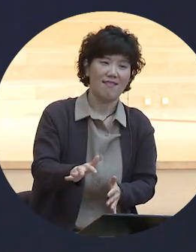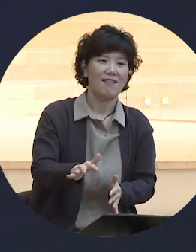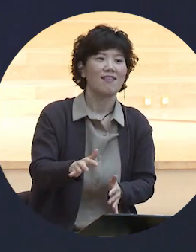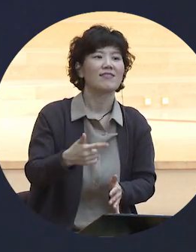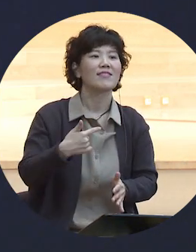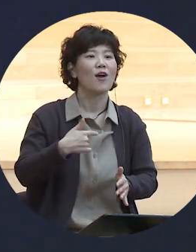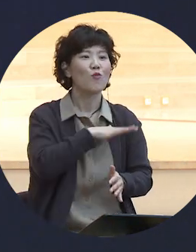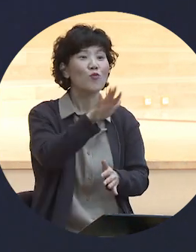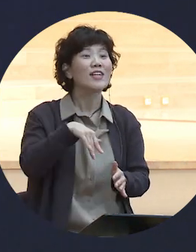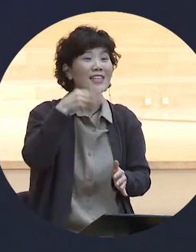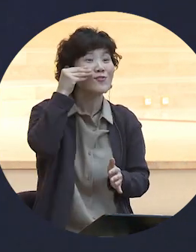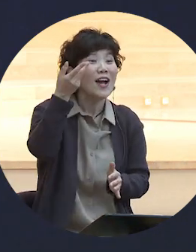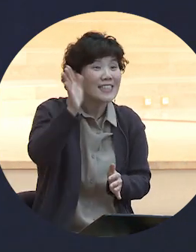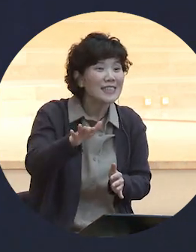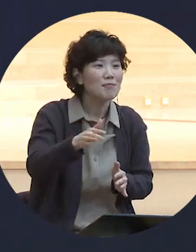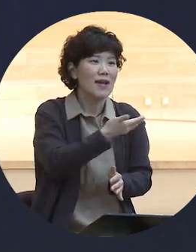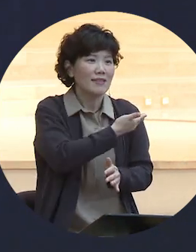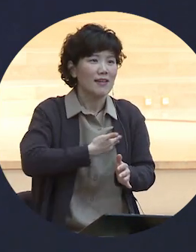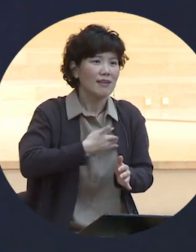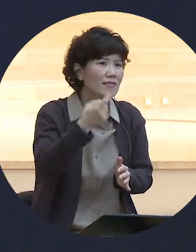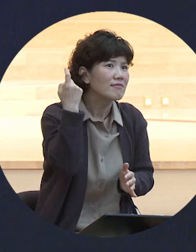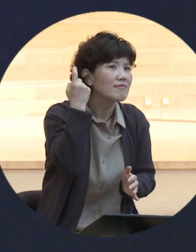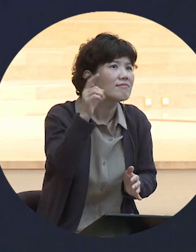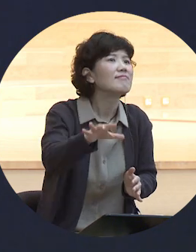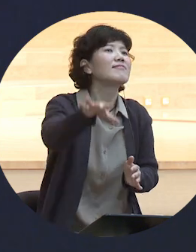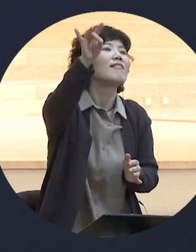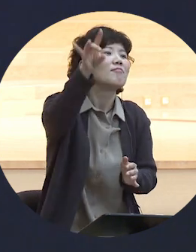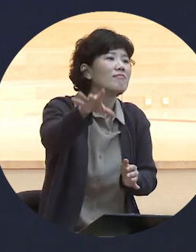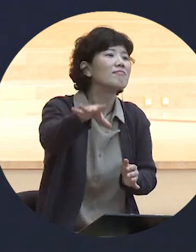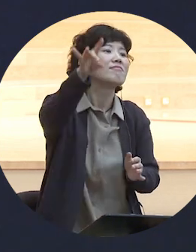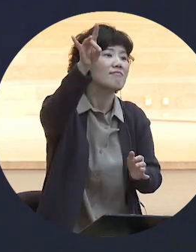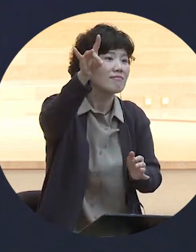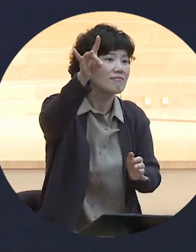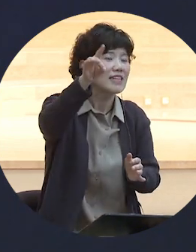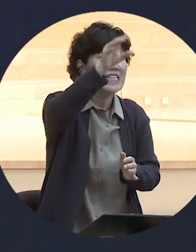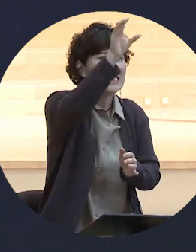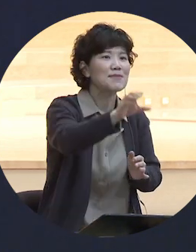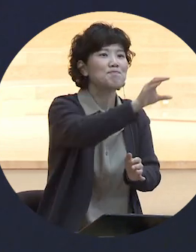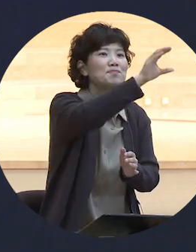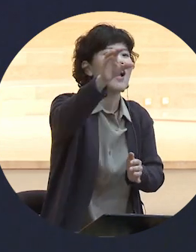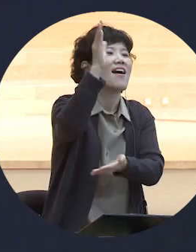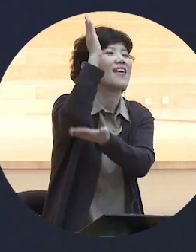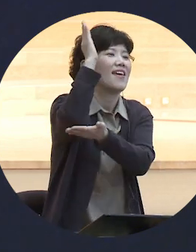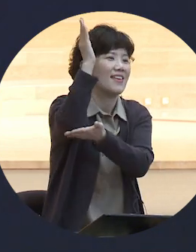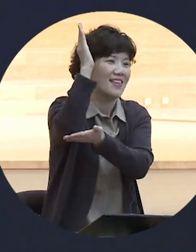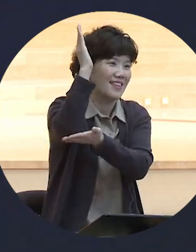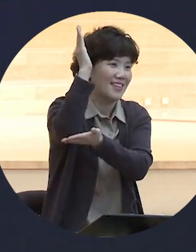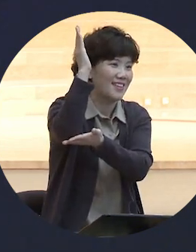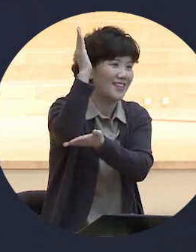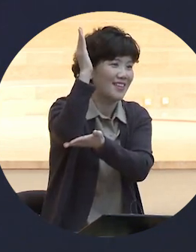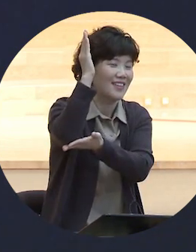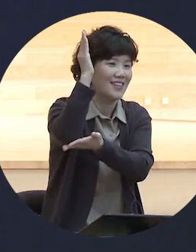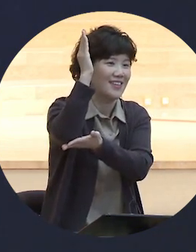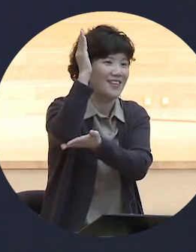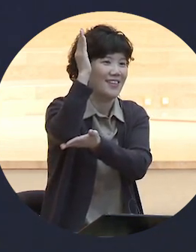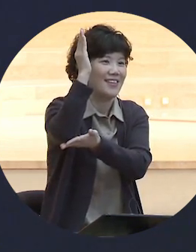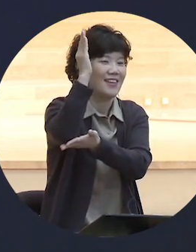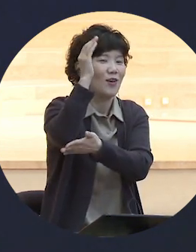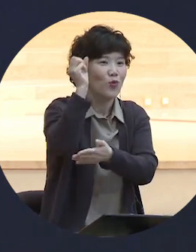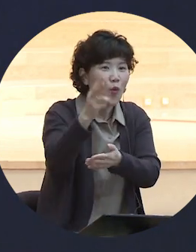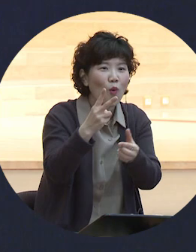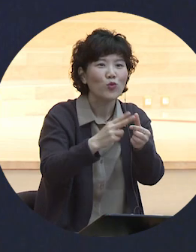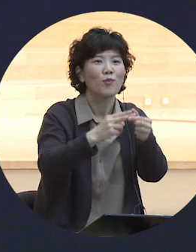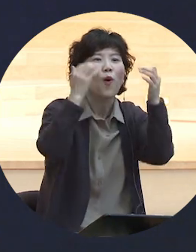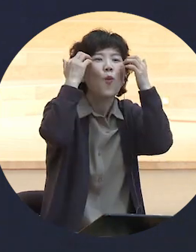우리는 익숙합니다만은 제자들은 지금까지 한 번도 들어보지 못한 십자가 얘기를 꺼내십니다. 십자가와 고난을